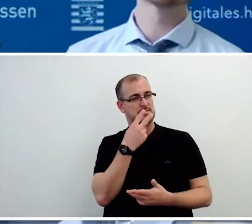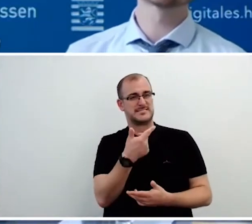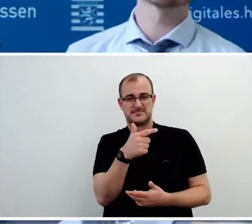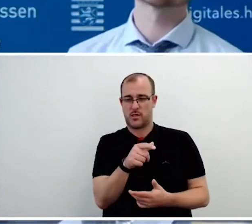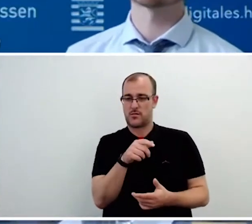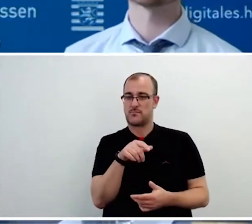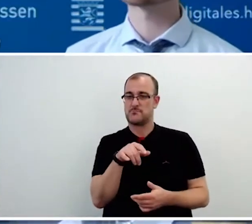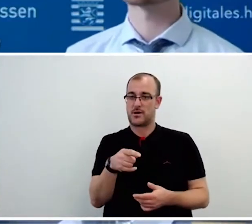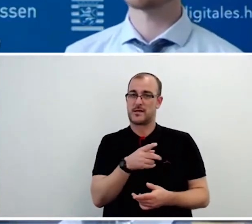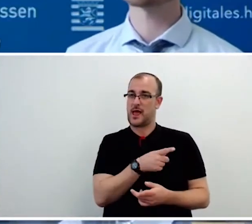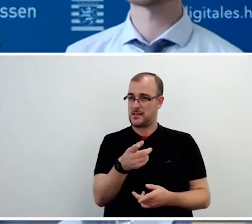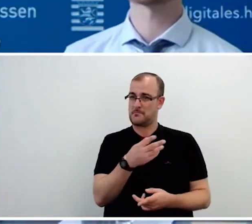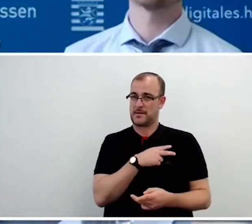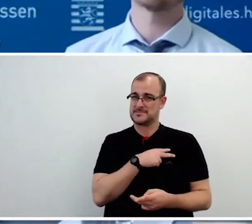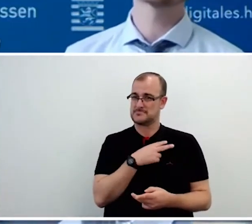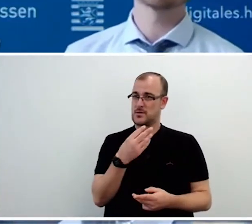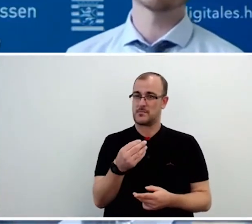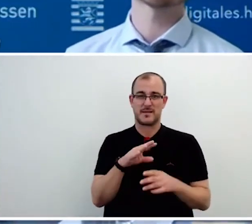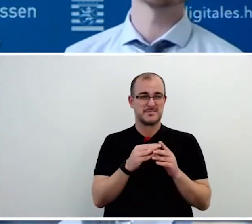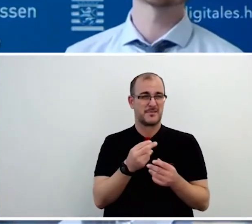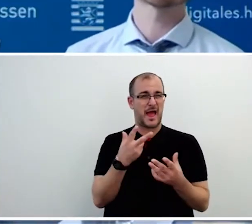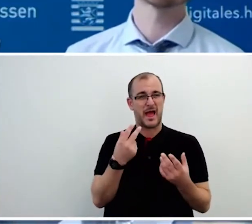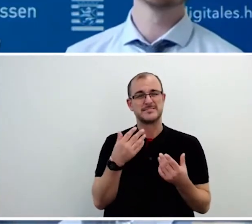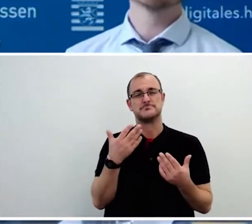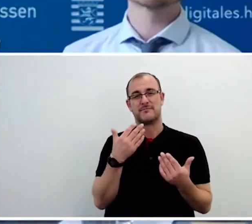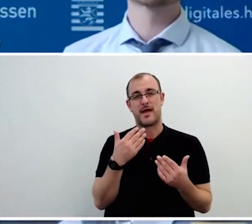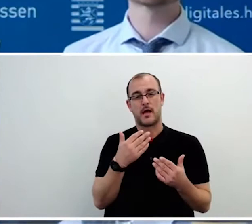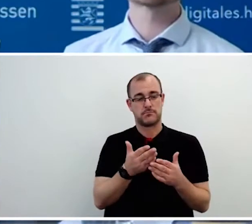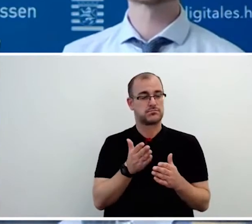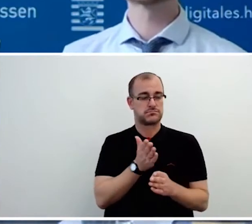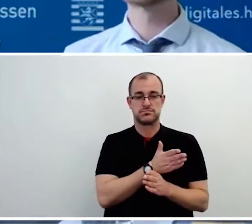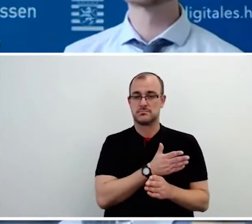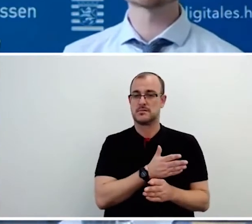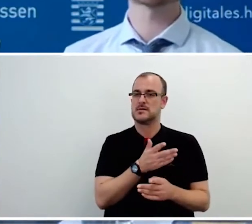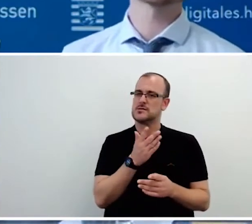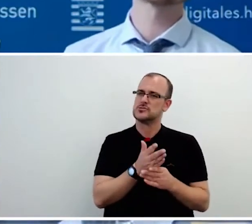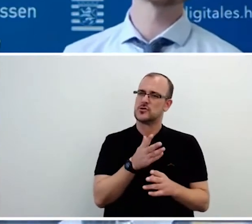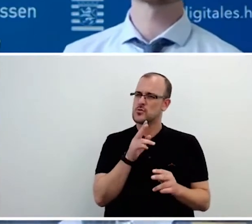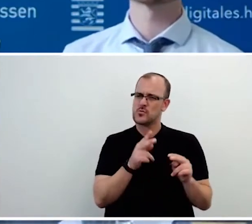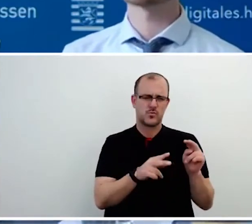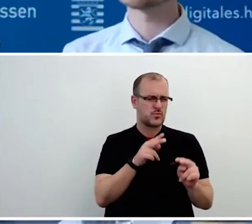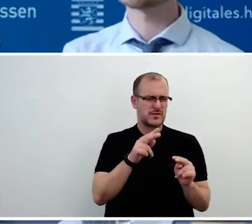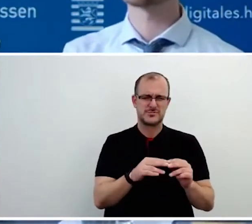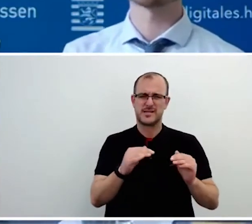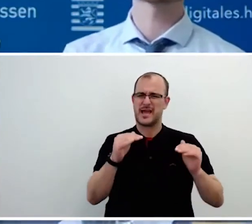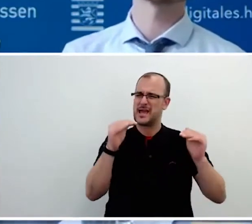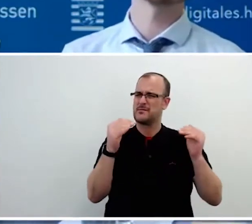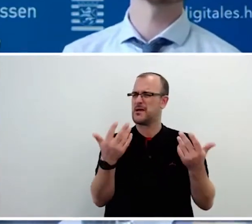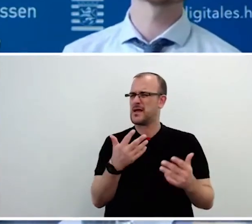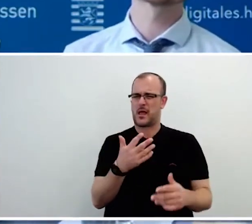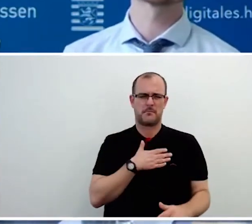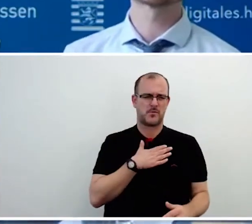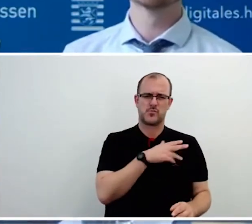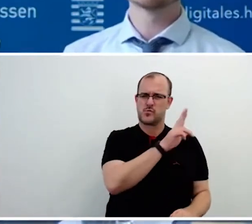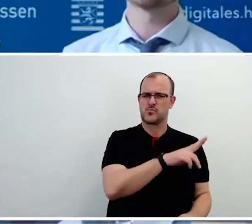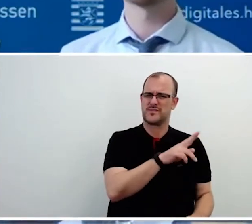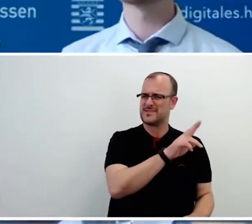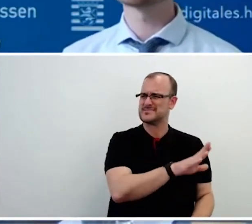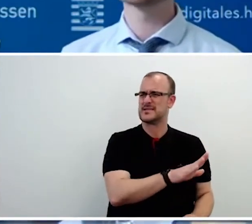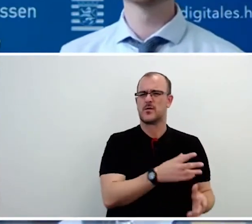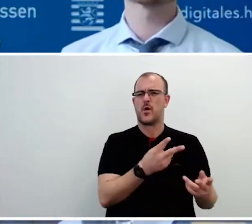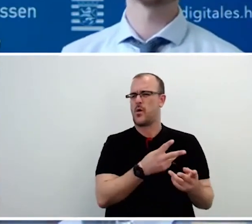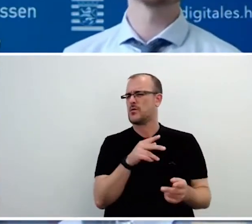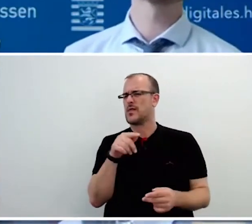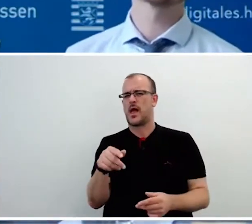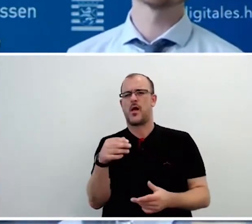Projekte, die prämiert worden sind, auch insgesamt 80 Bewerbungen, die auch dahinter standen, dass man sieht, dass es in den unterschiedlichsten Ebenen, sei es jetzt bei uns an der Universität, aber